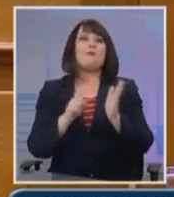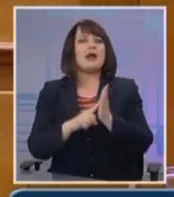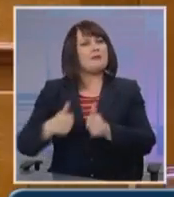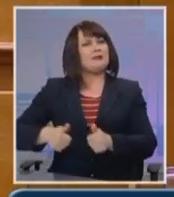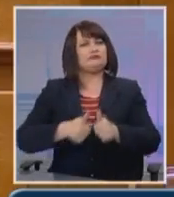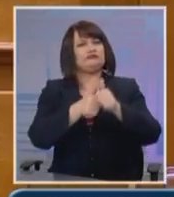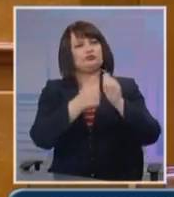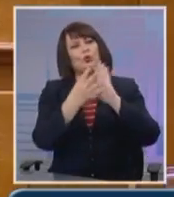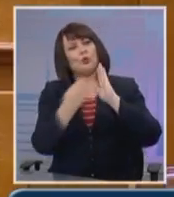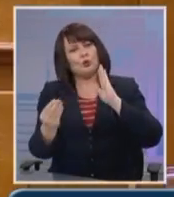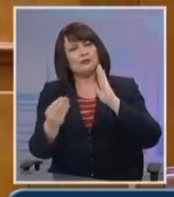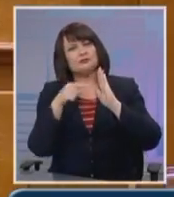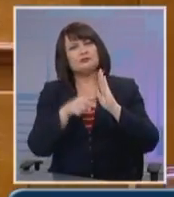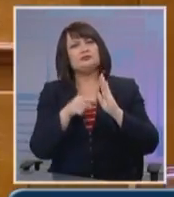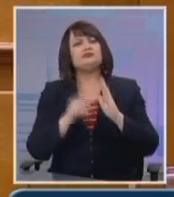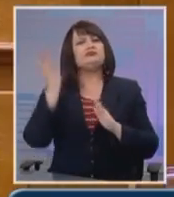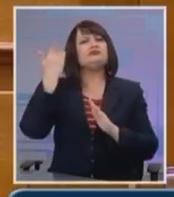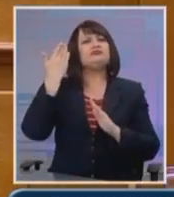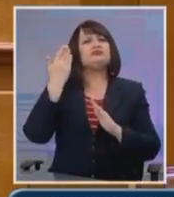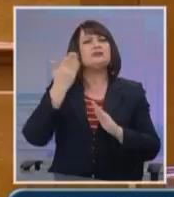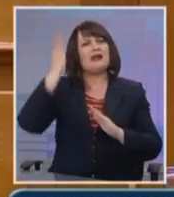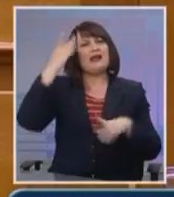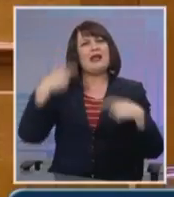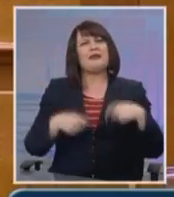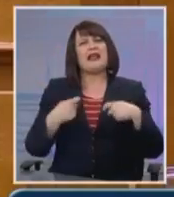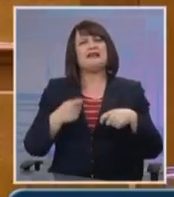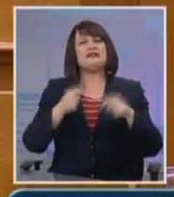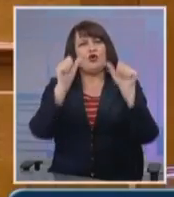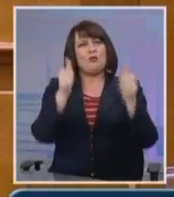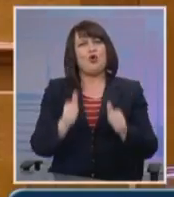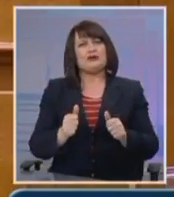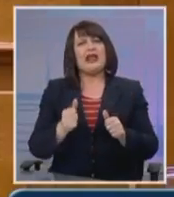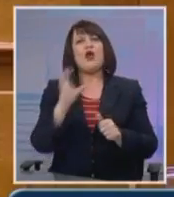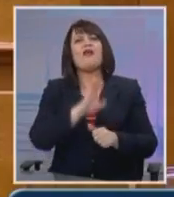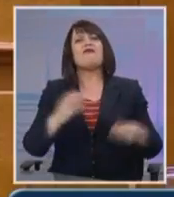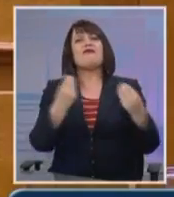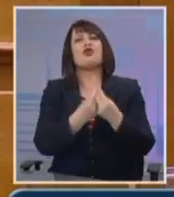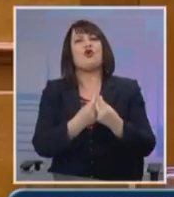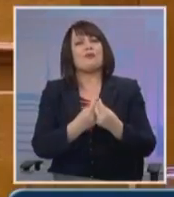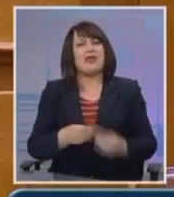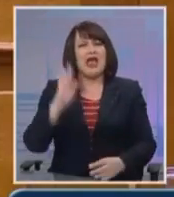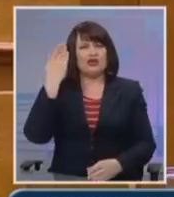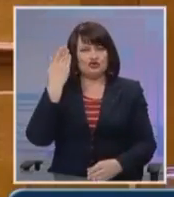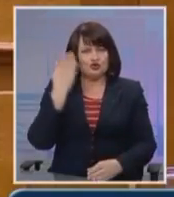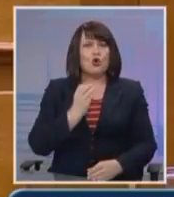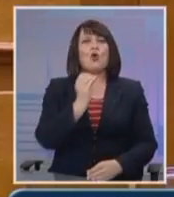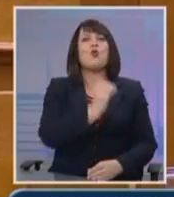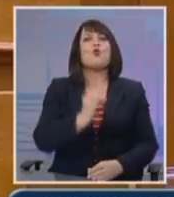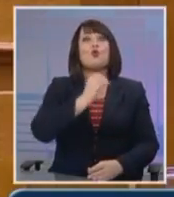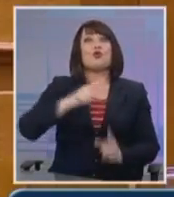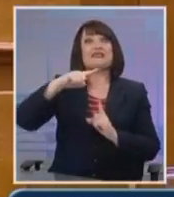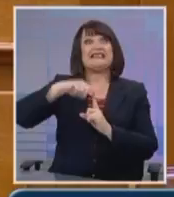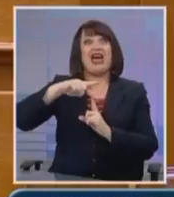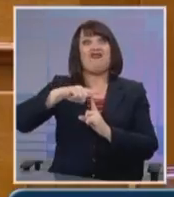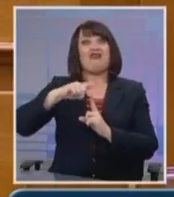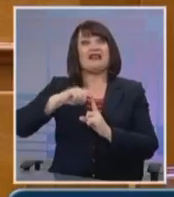ακολουθούμε ώστε να αφήσουμε πίσω το καπιταλιστικό μοντέλο που κυριαρχεί σήμερα στην Ευρώπη. Ο Ούγκο Τσάβες πέτυχε